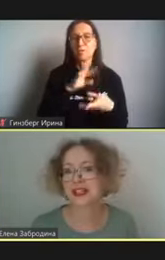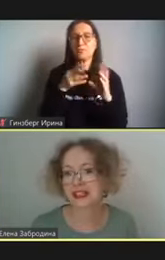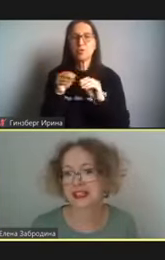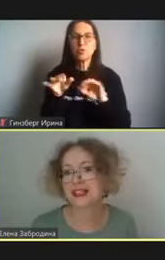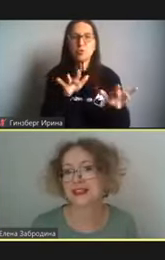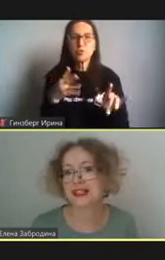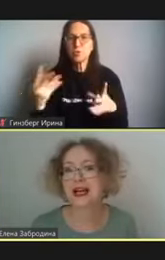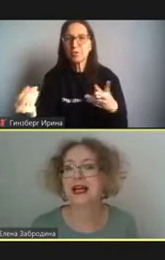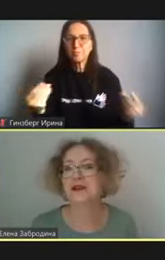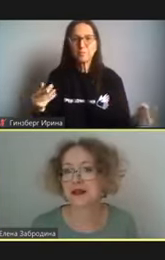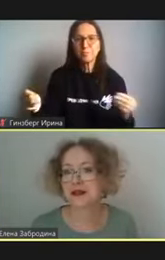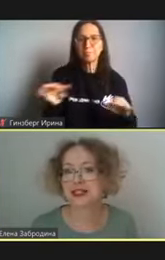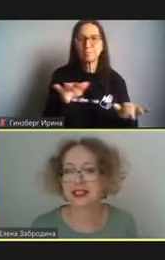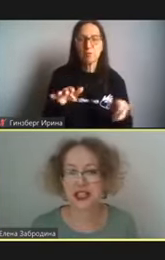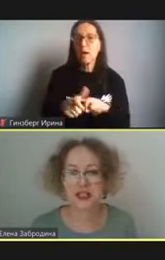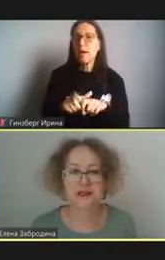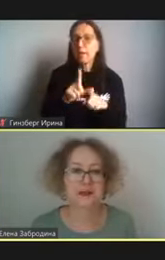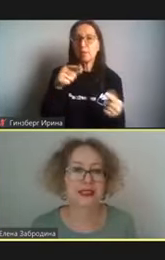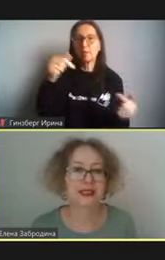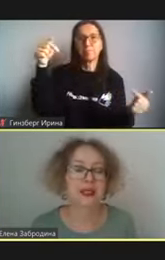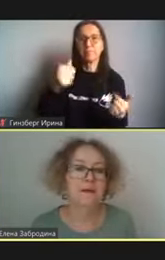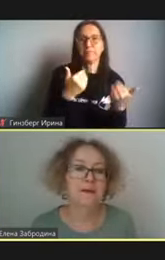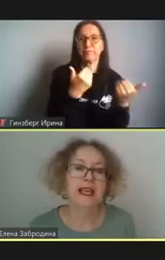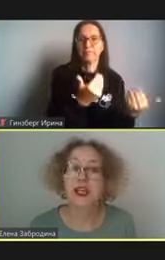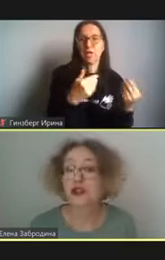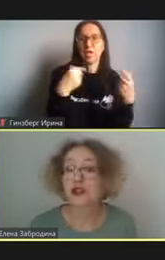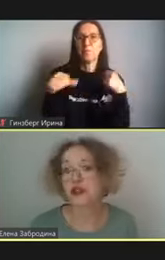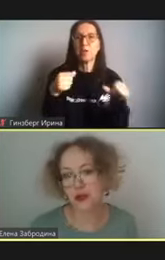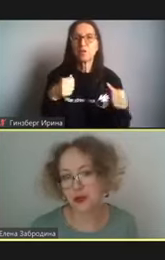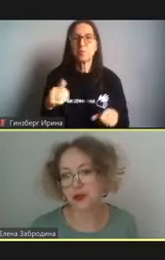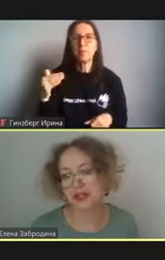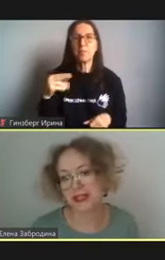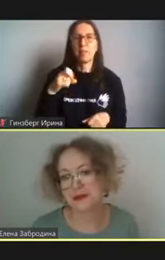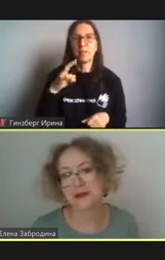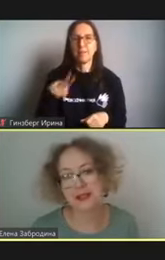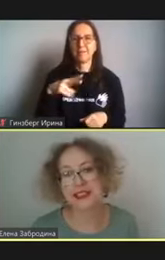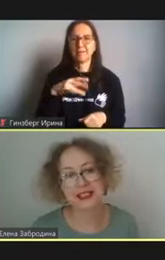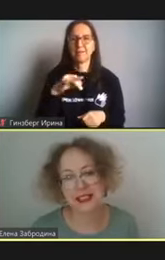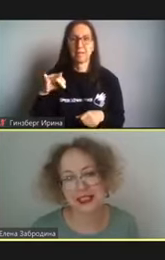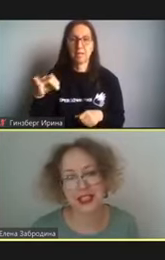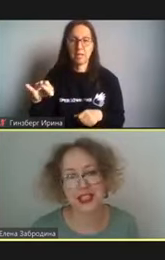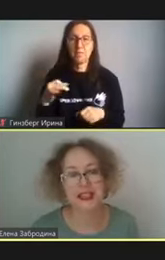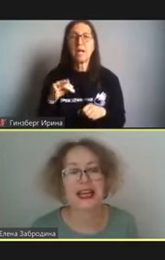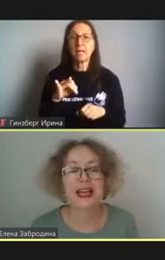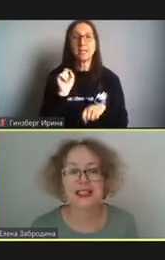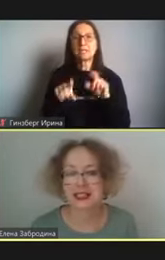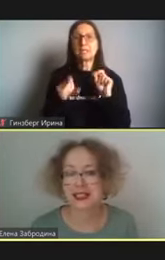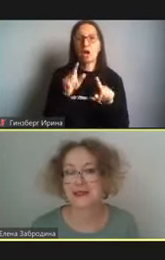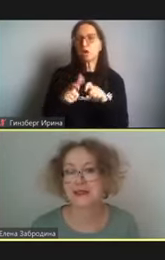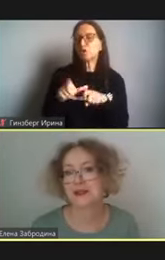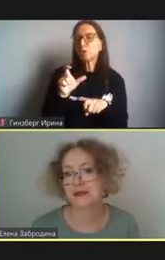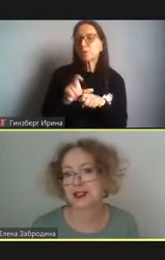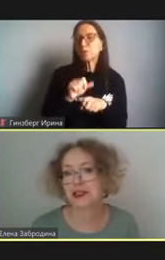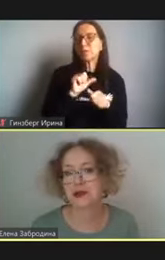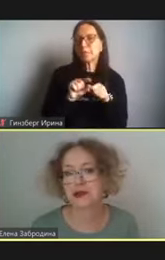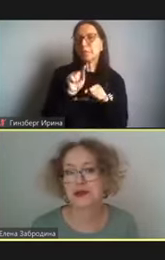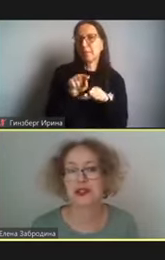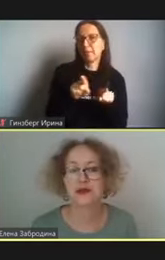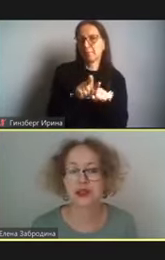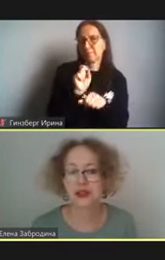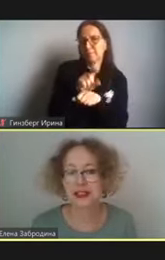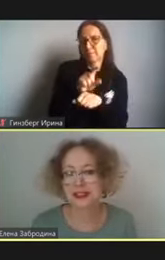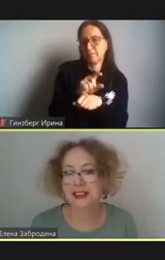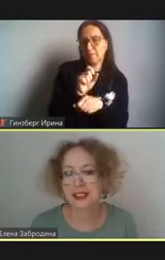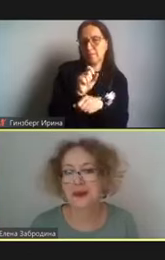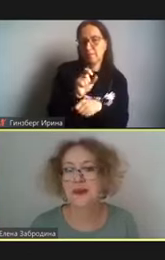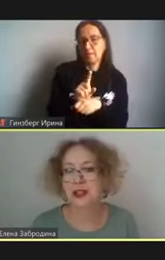очень характерно для фламандской живописи. Их очень любят на самом деле заказчики. И заказывали фламандских художников